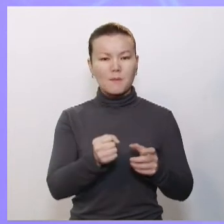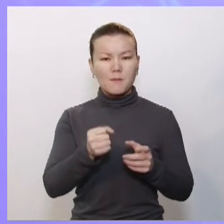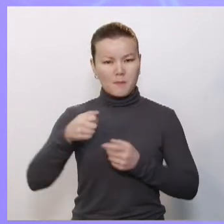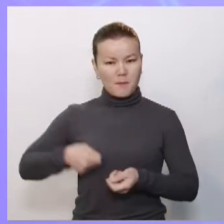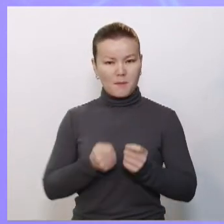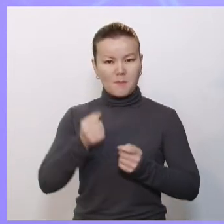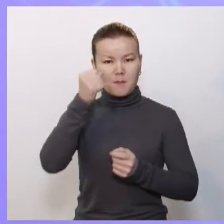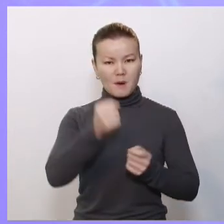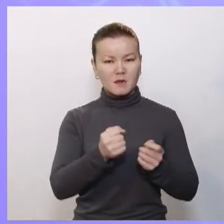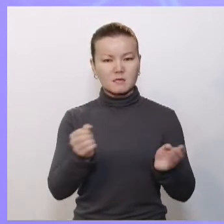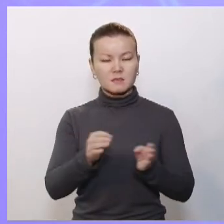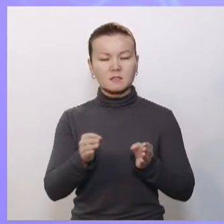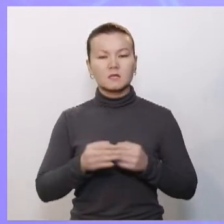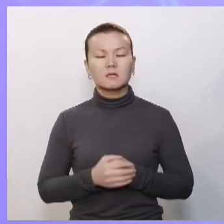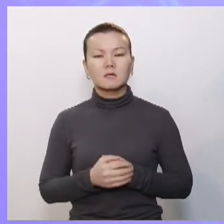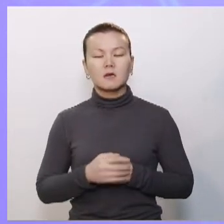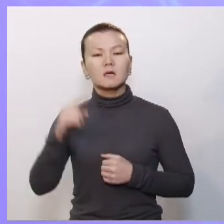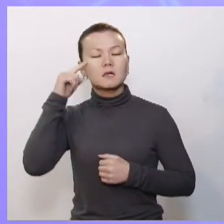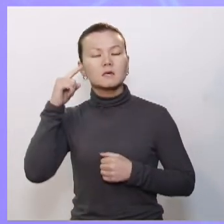Кыргыз эли эмне кылат?